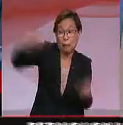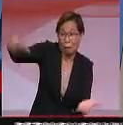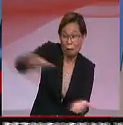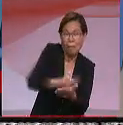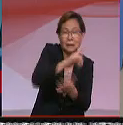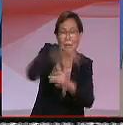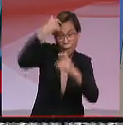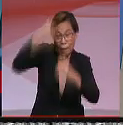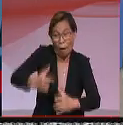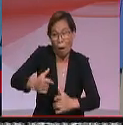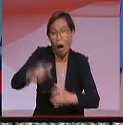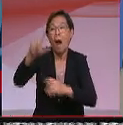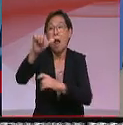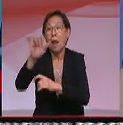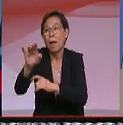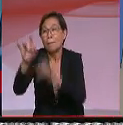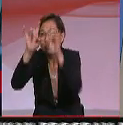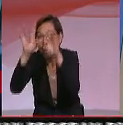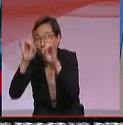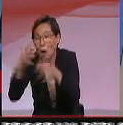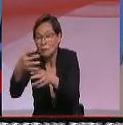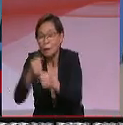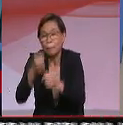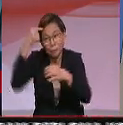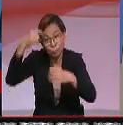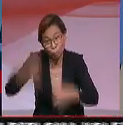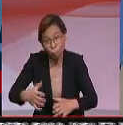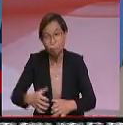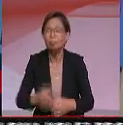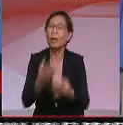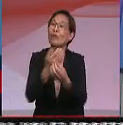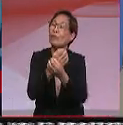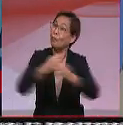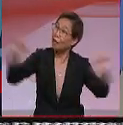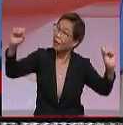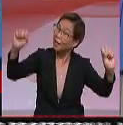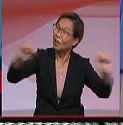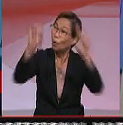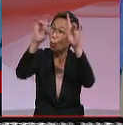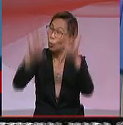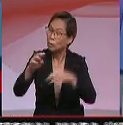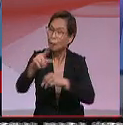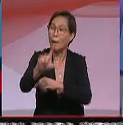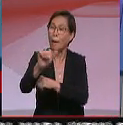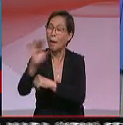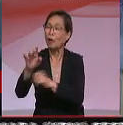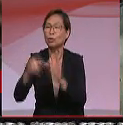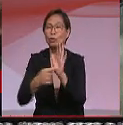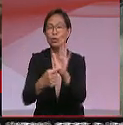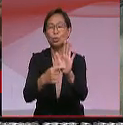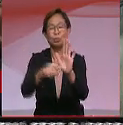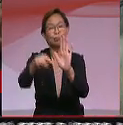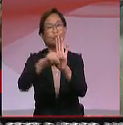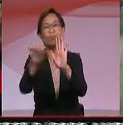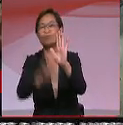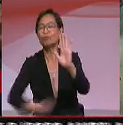sehingga keputusan makmal diperoleh. Pelepasan akan diberikan sekiranya keputusan ujian makmal menunjukkan negatif